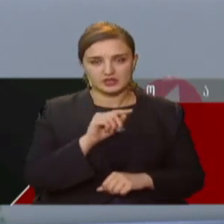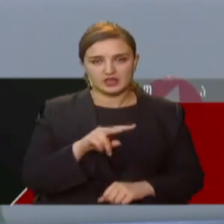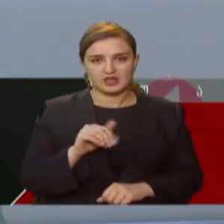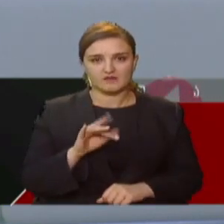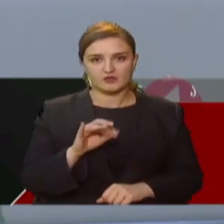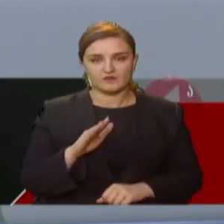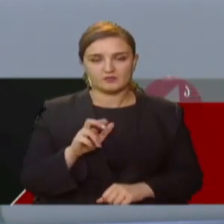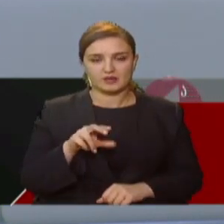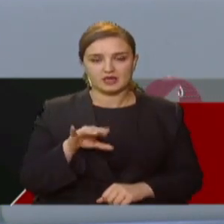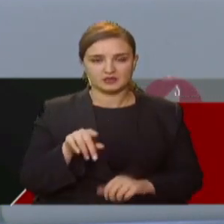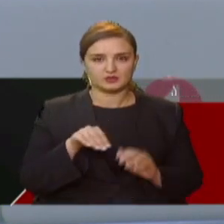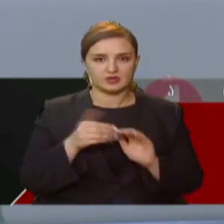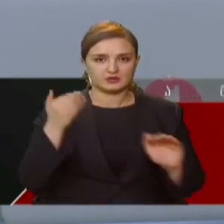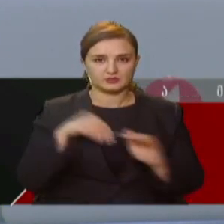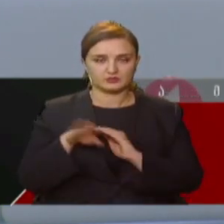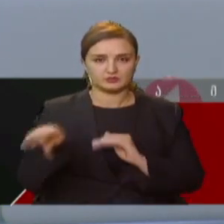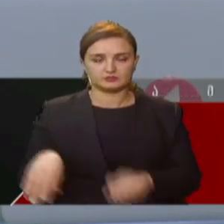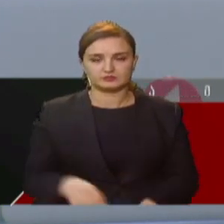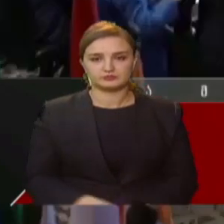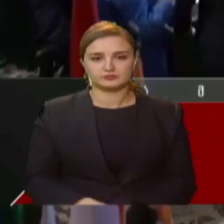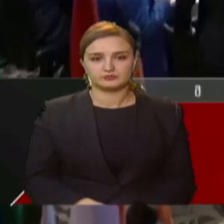ლავროვმა ბალი დროზე ადრე დატოვა.